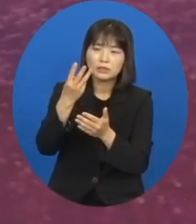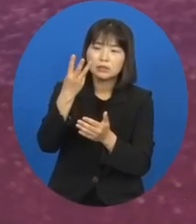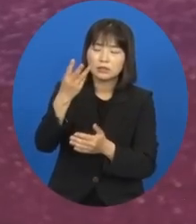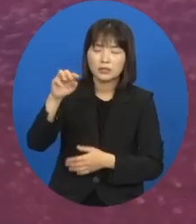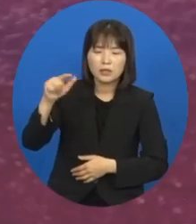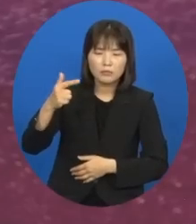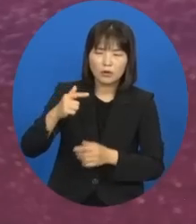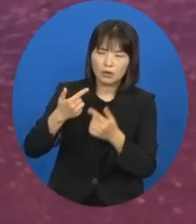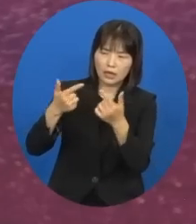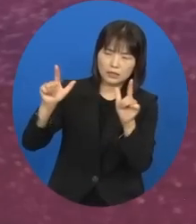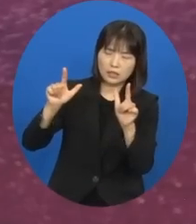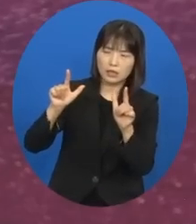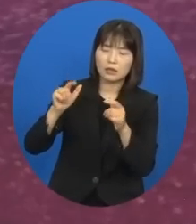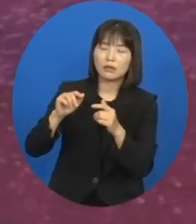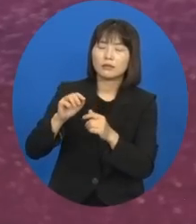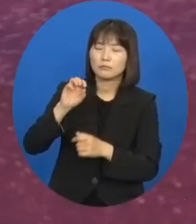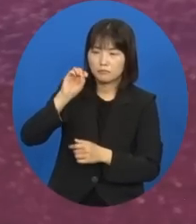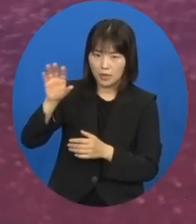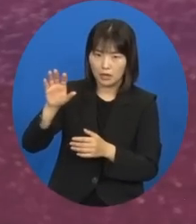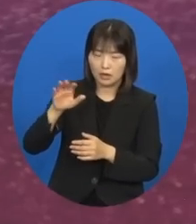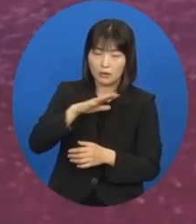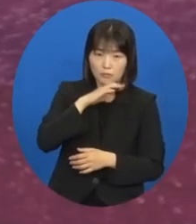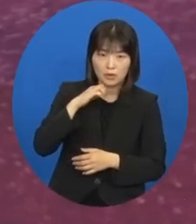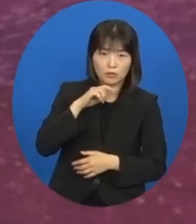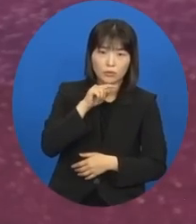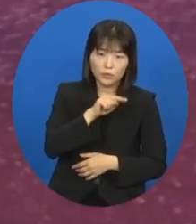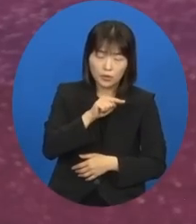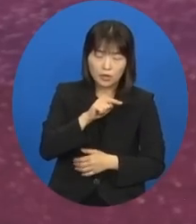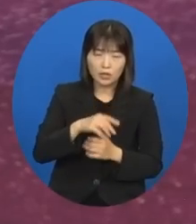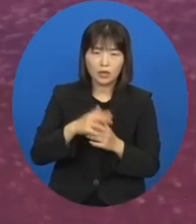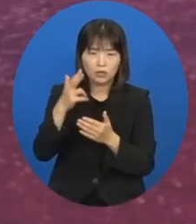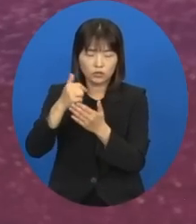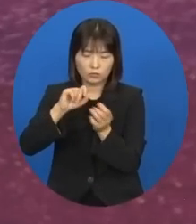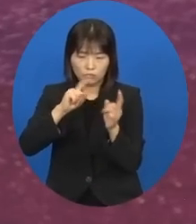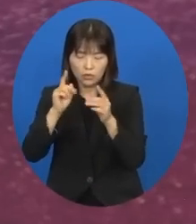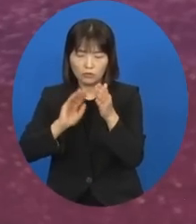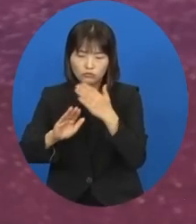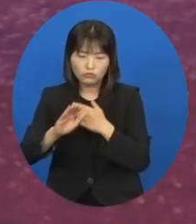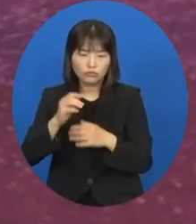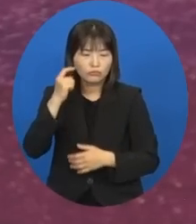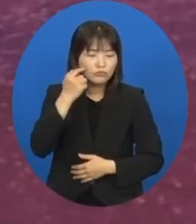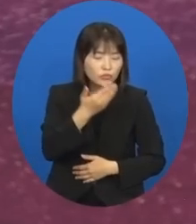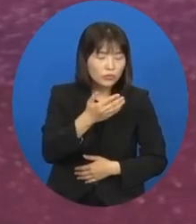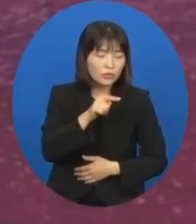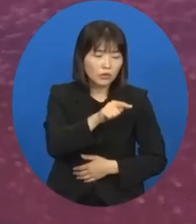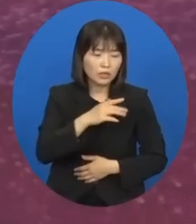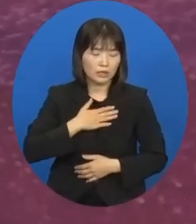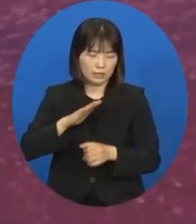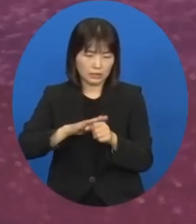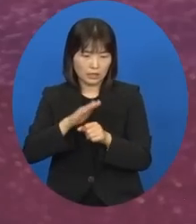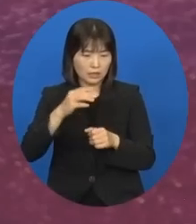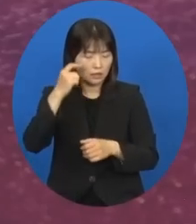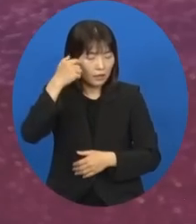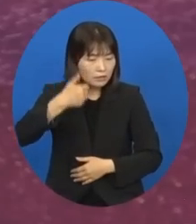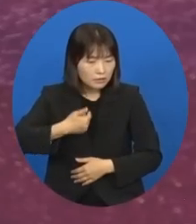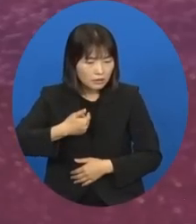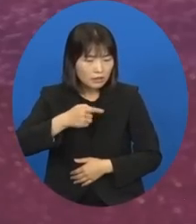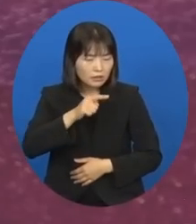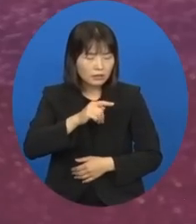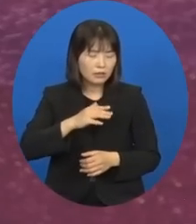부활하신 이후에 세 번 물으세요 네가 나를 사랑하느냐 네가 나를